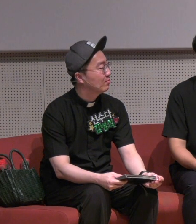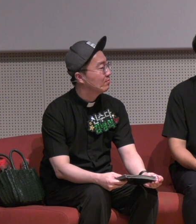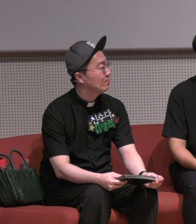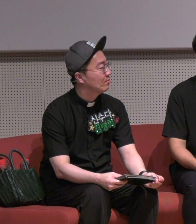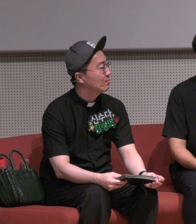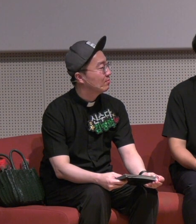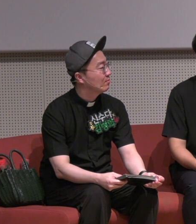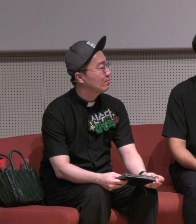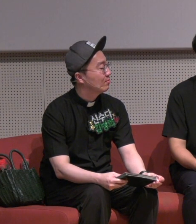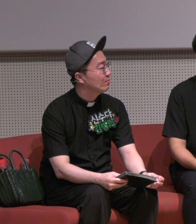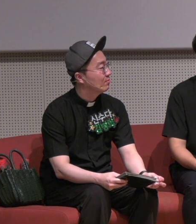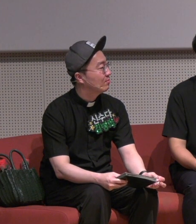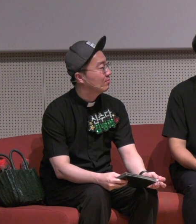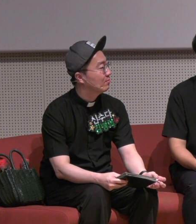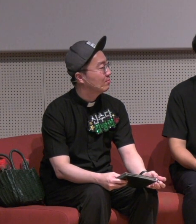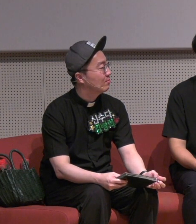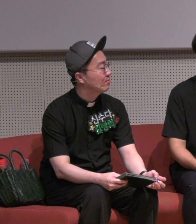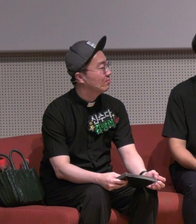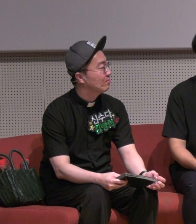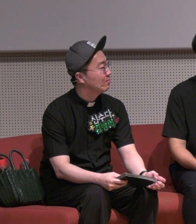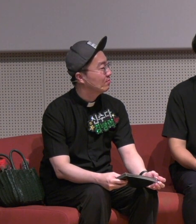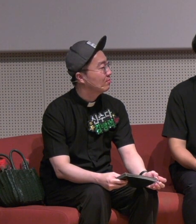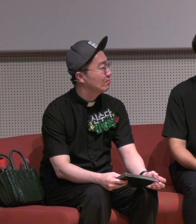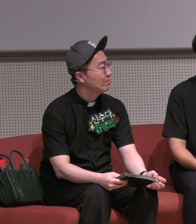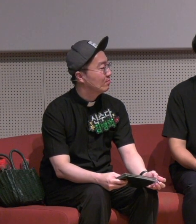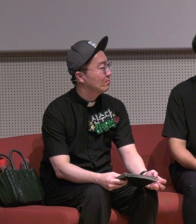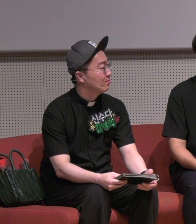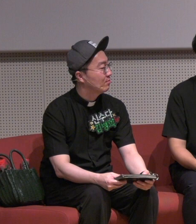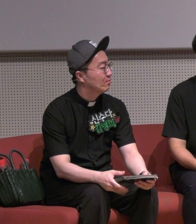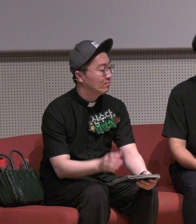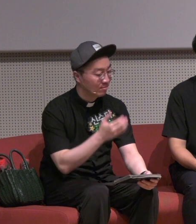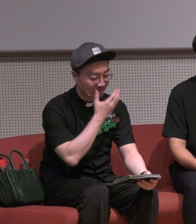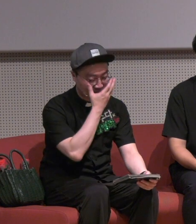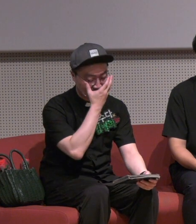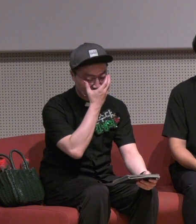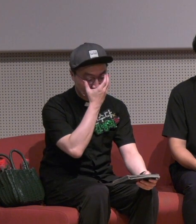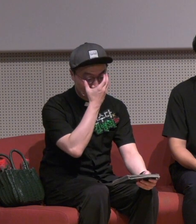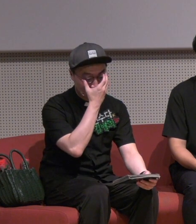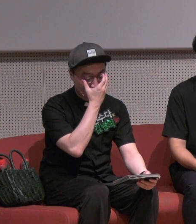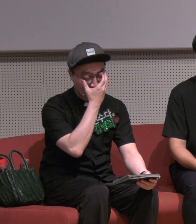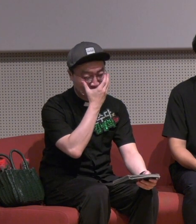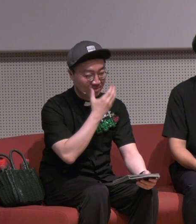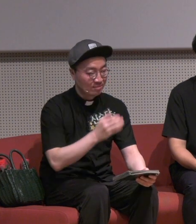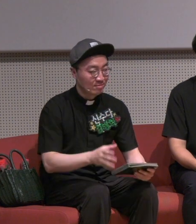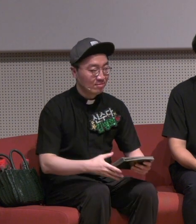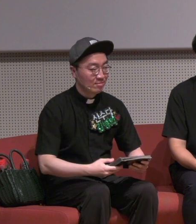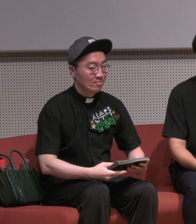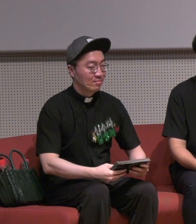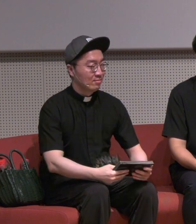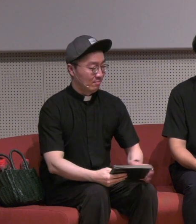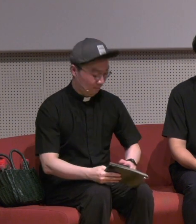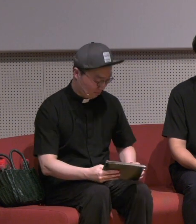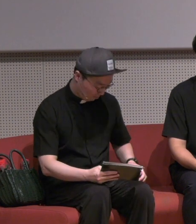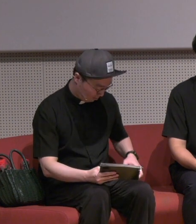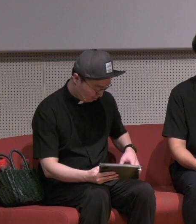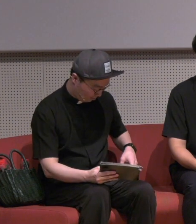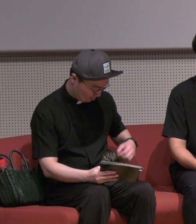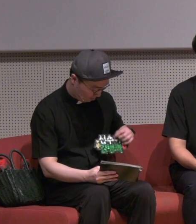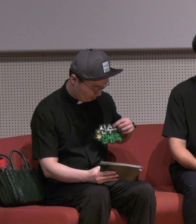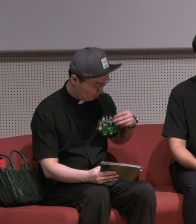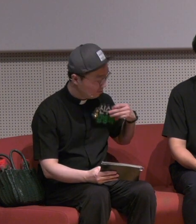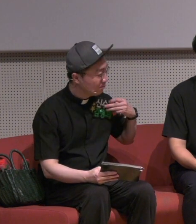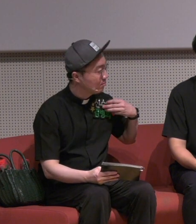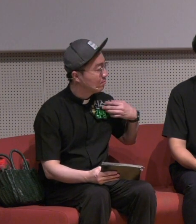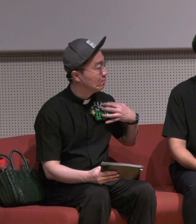영역이거든요. 근데 저희가 이렇게 모셔서 또 함께 할 수 있는 자리가 돼서 저희는 정말 기쁘거든요. 그래서 그 느낌 혹시